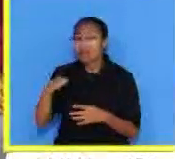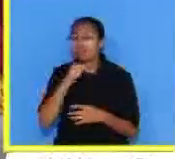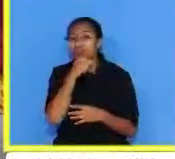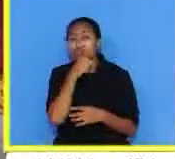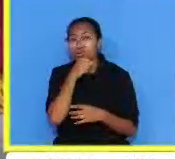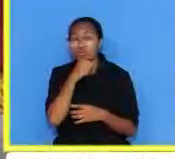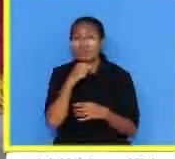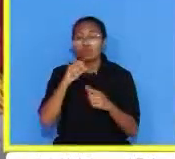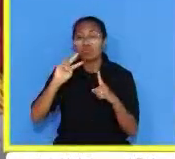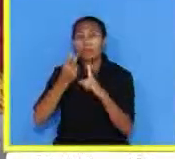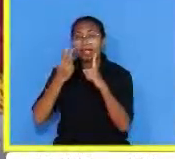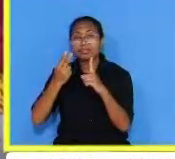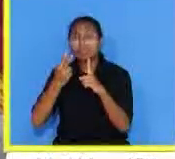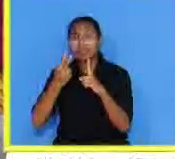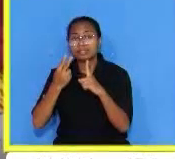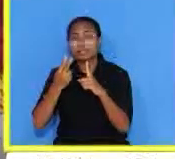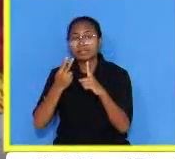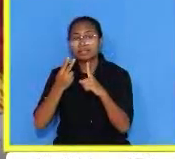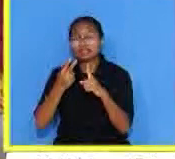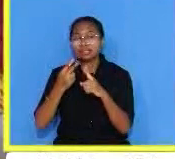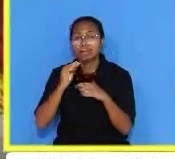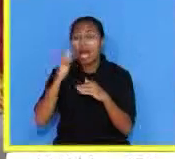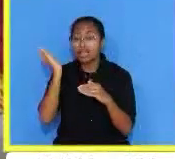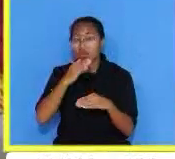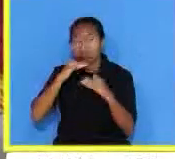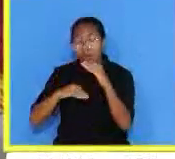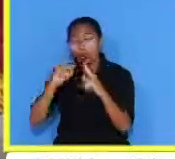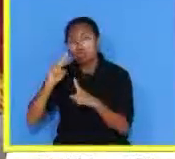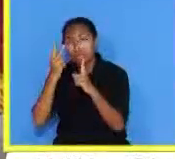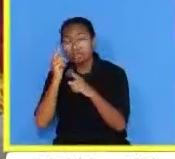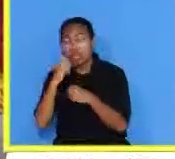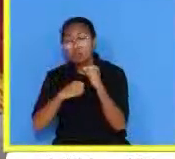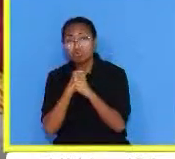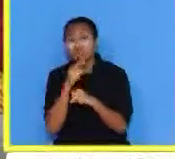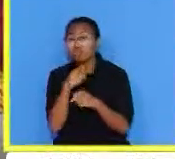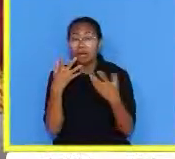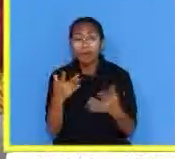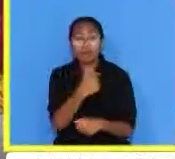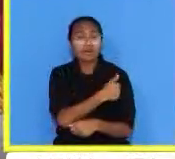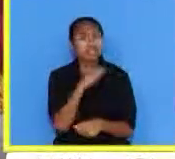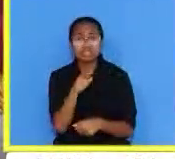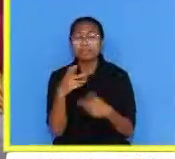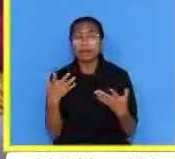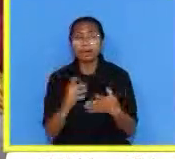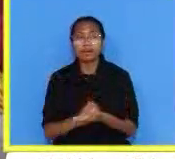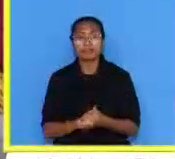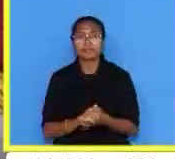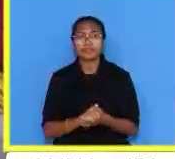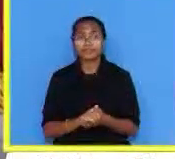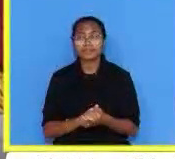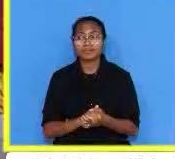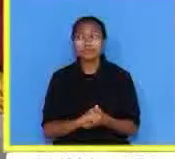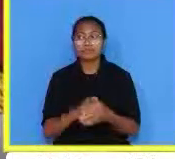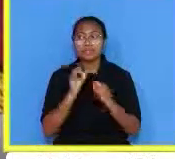di atas 12 tahun dan juga mungkin di bawah 12 tahun ini seperti apa Ibu untuk vaksinasi di NTT? Baik,